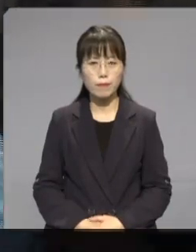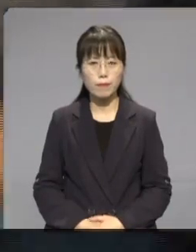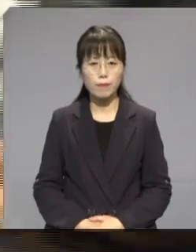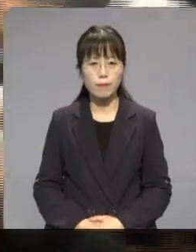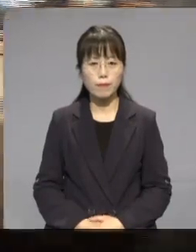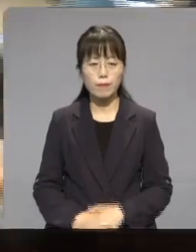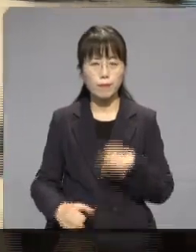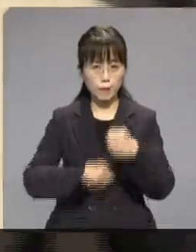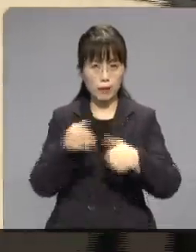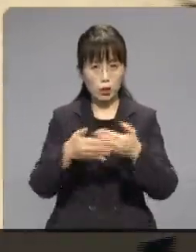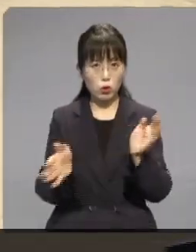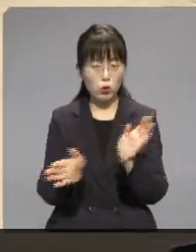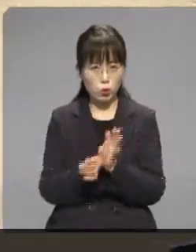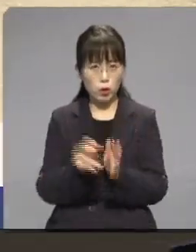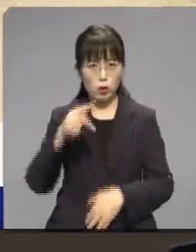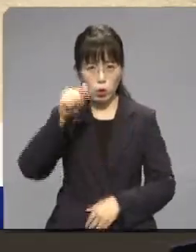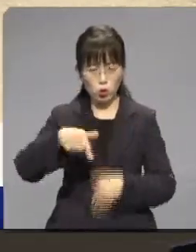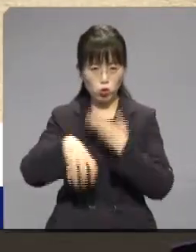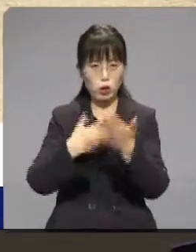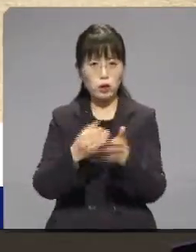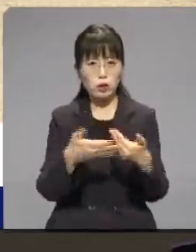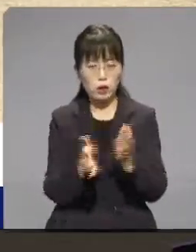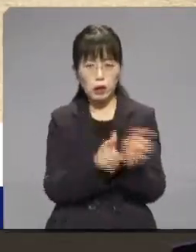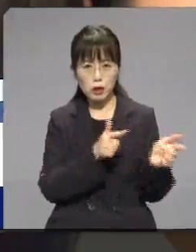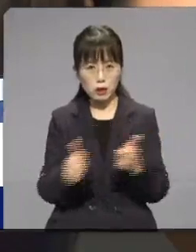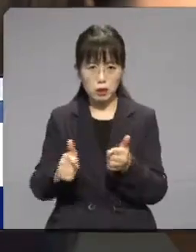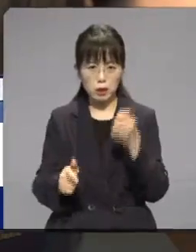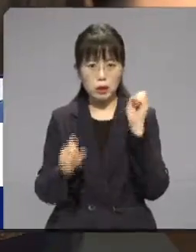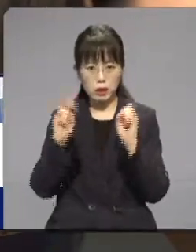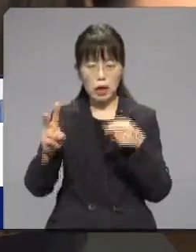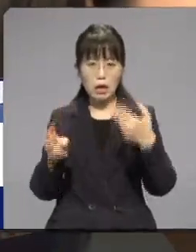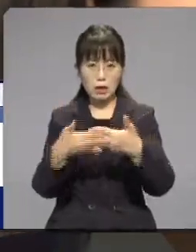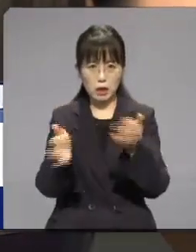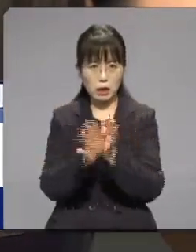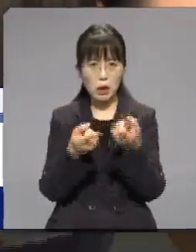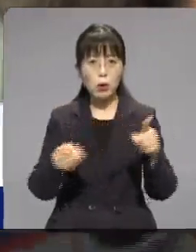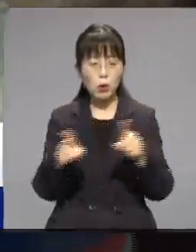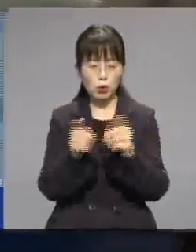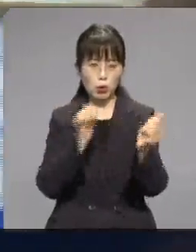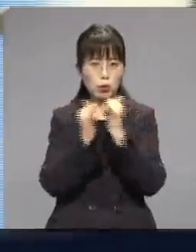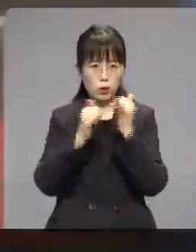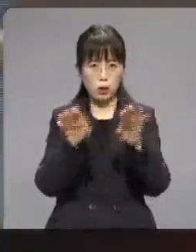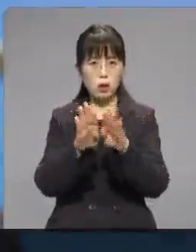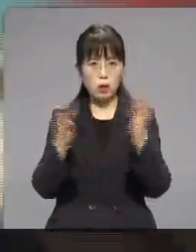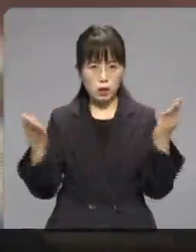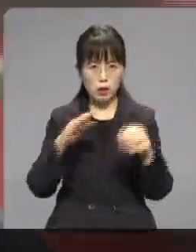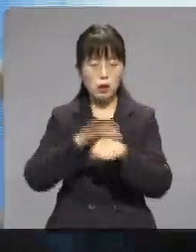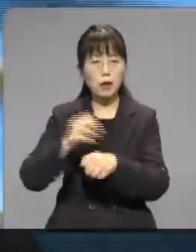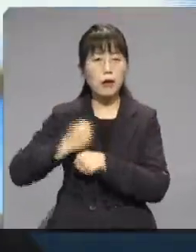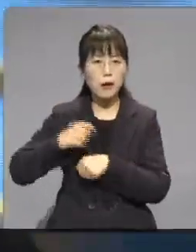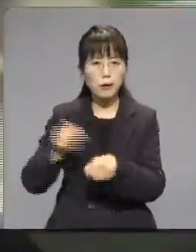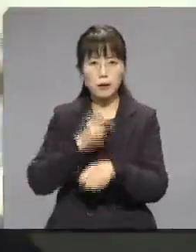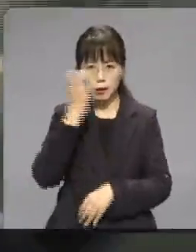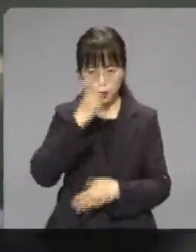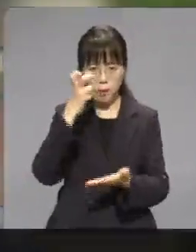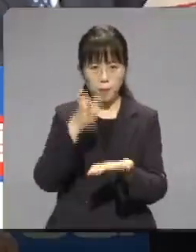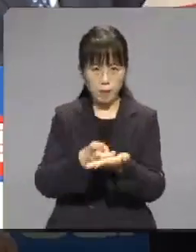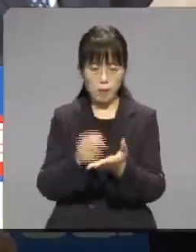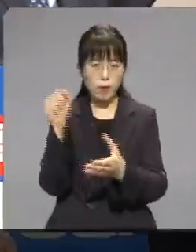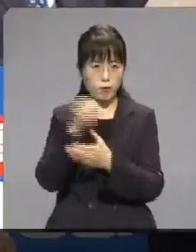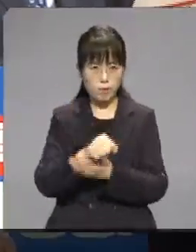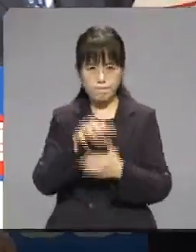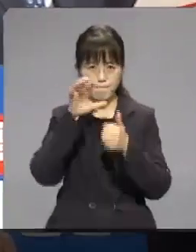하십시오. 더불어민주당과 조국혁신당 등 야7당이 공동으로 기자회견을 열어 최상병 특검법 수용을